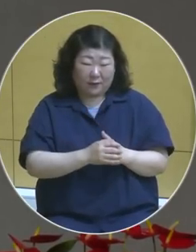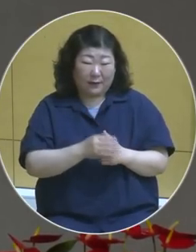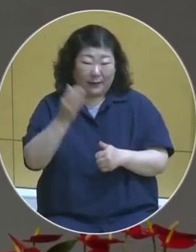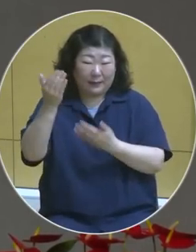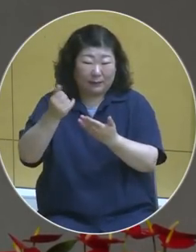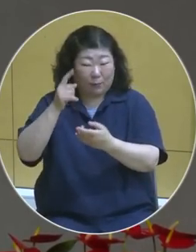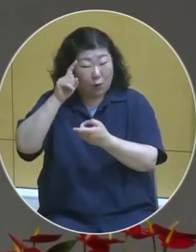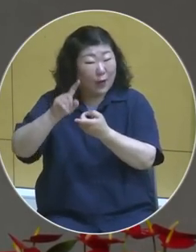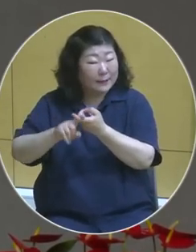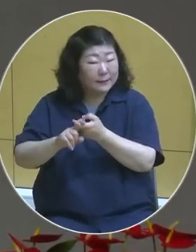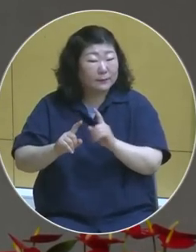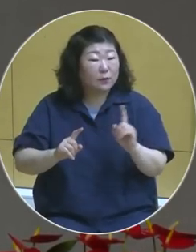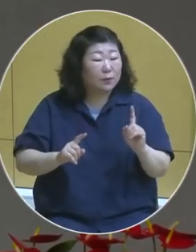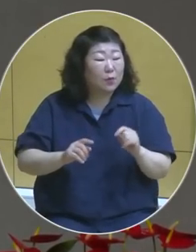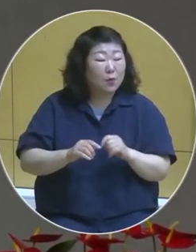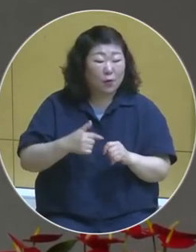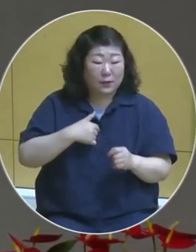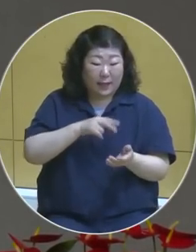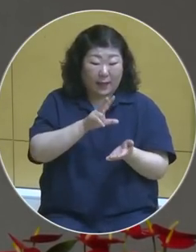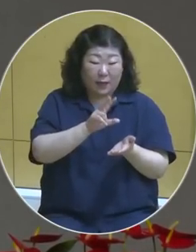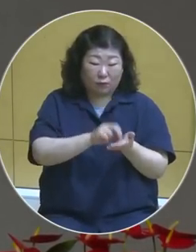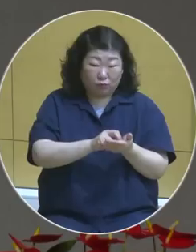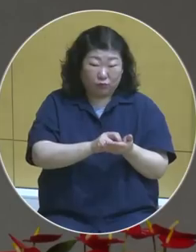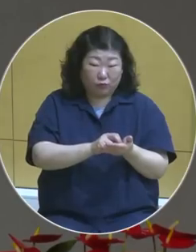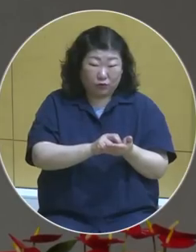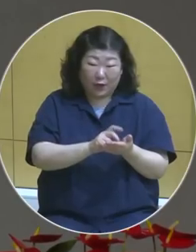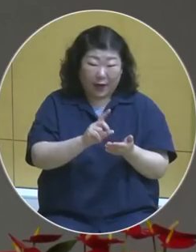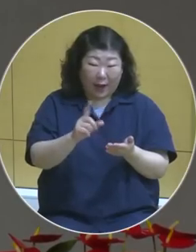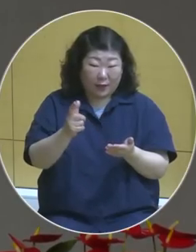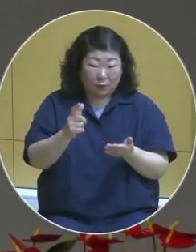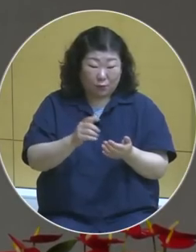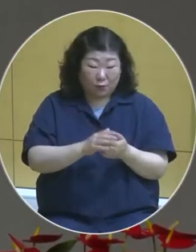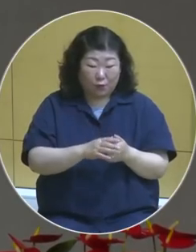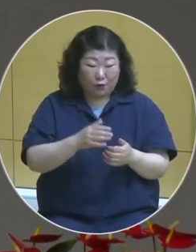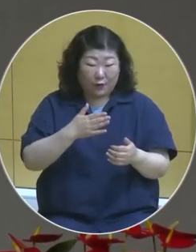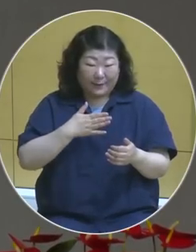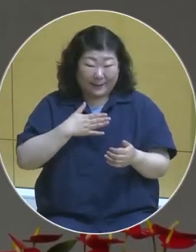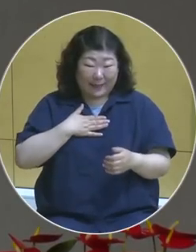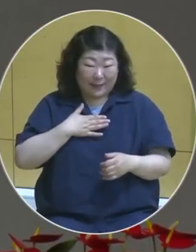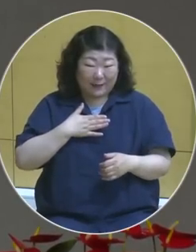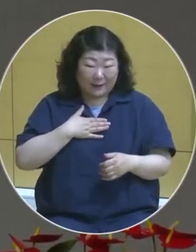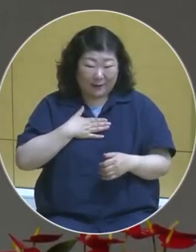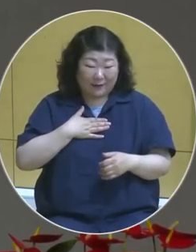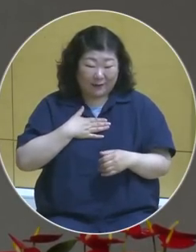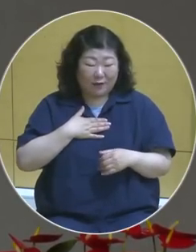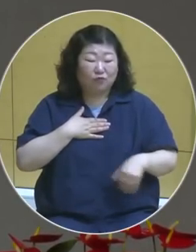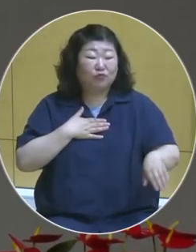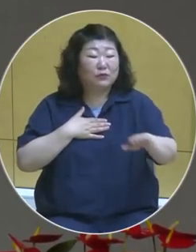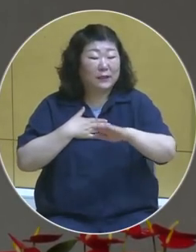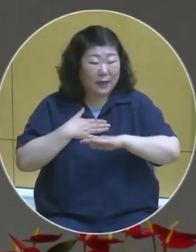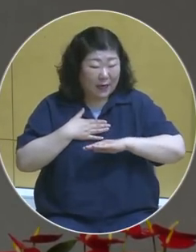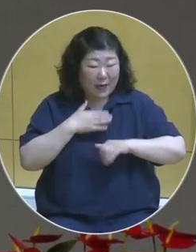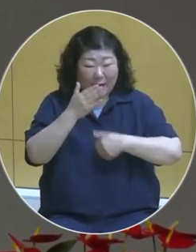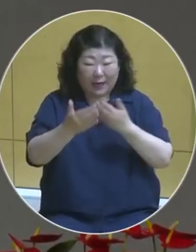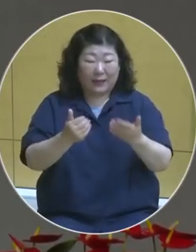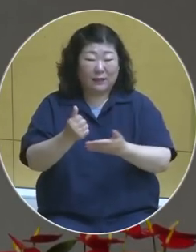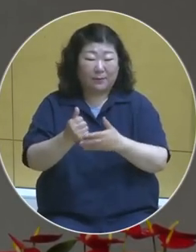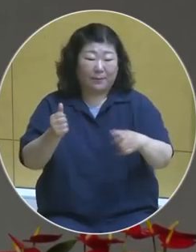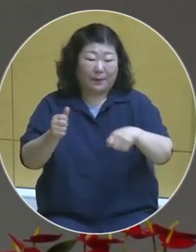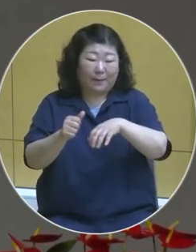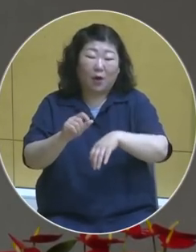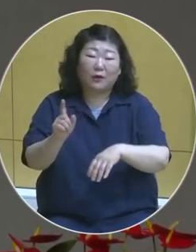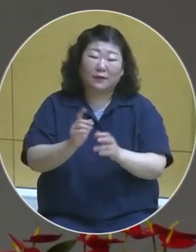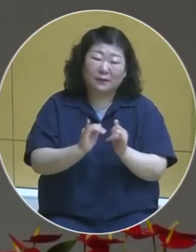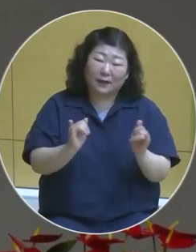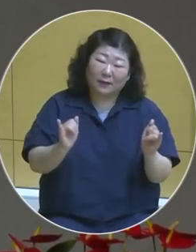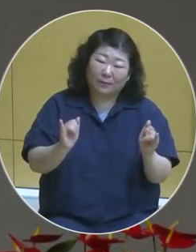관심은 바로 내 문제가 우선순위가 아니라 우리가 하나님 앞에 어떤 사람이 되느냐가 우선순위이기 때문에